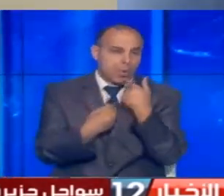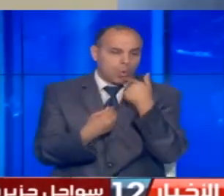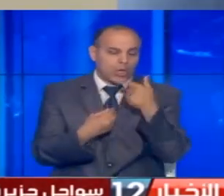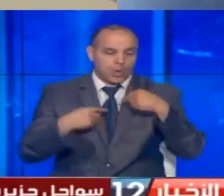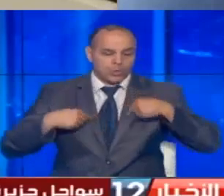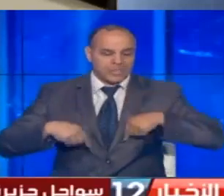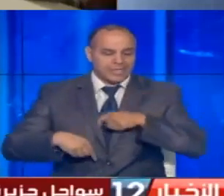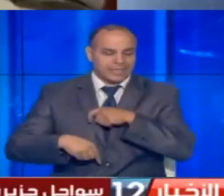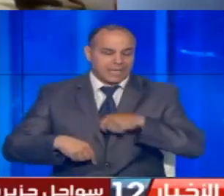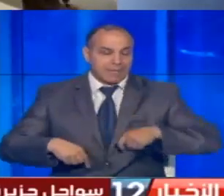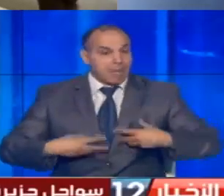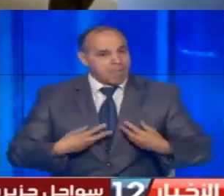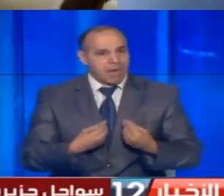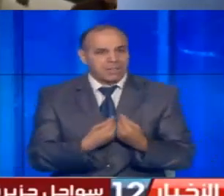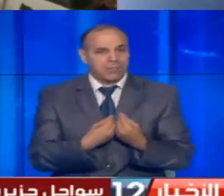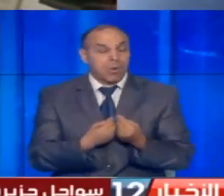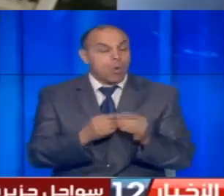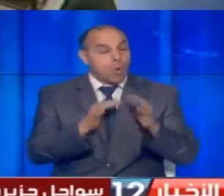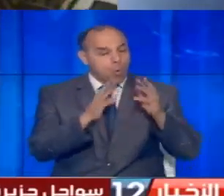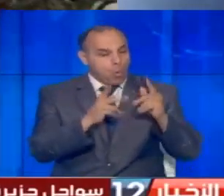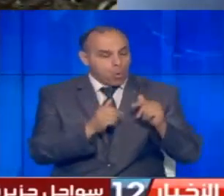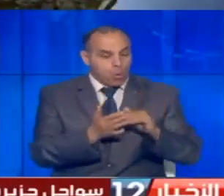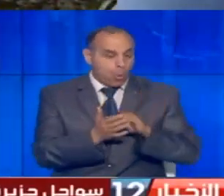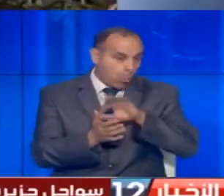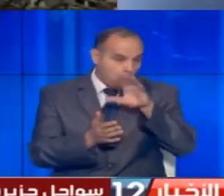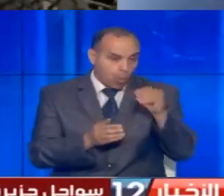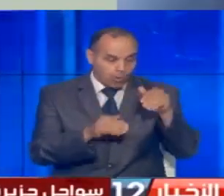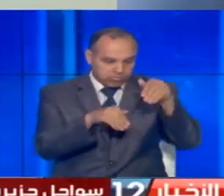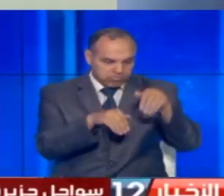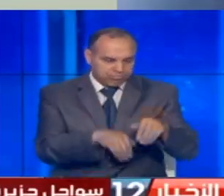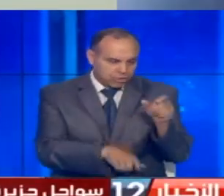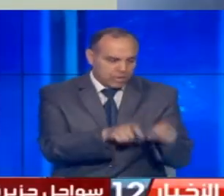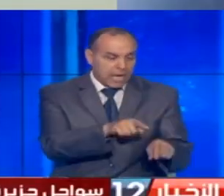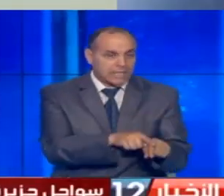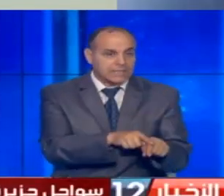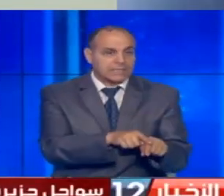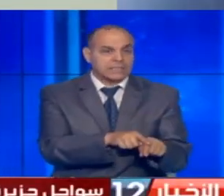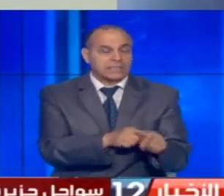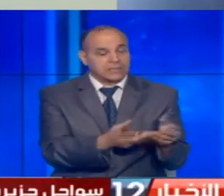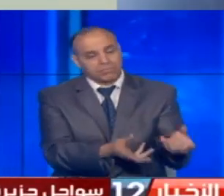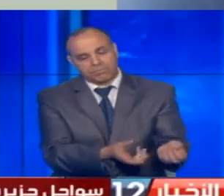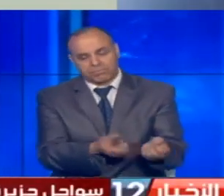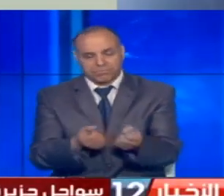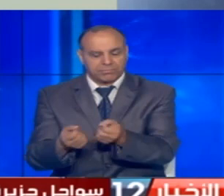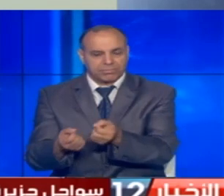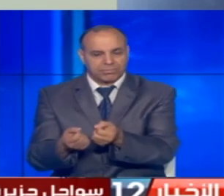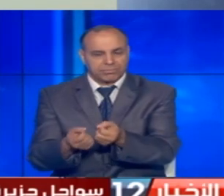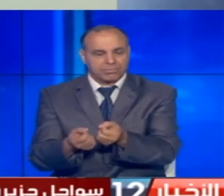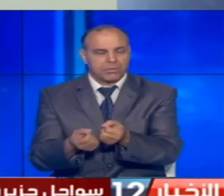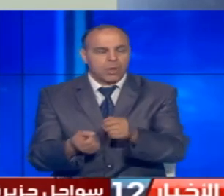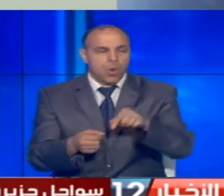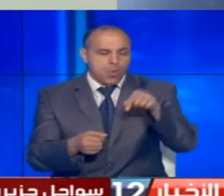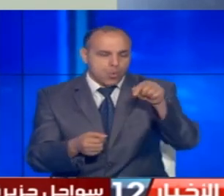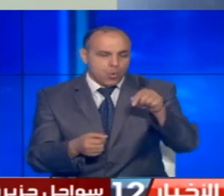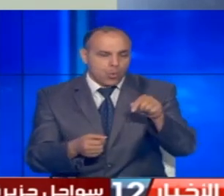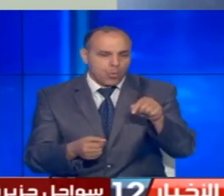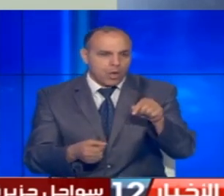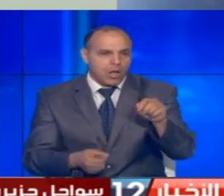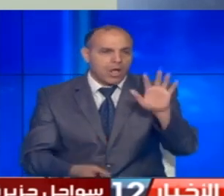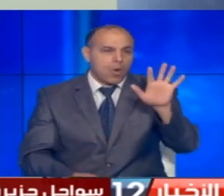وزارة الداخلية، ليرتفع بذلك عدد جثث الغرقى الذين تم انتشالهم إلى حدود اليوم